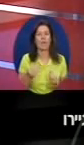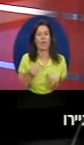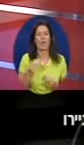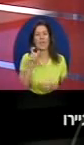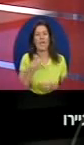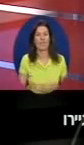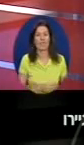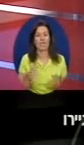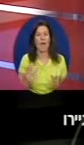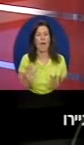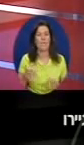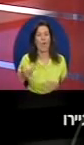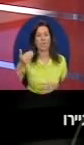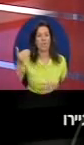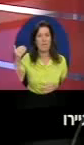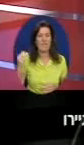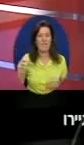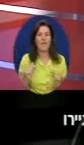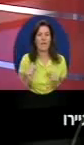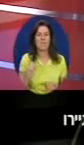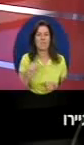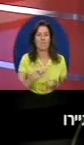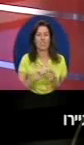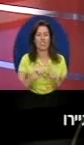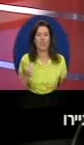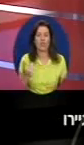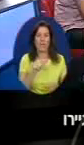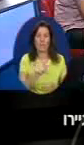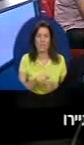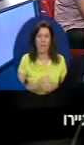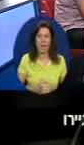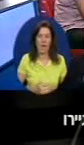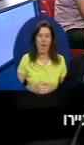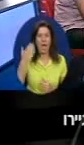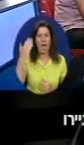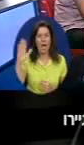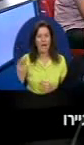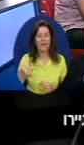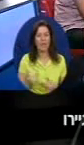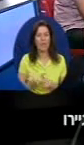ממי ששונה ממך. הגר נועד לאתגר את זה ולהכריח אותך להיות אדם טוב יותר.